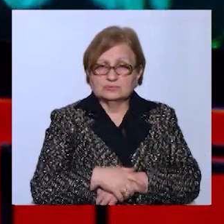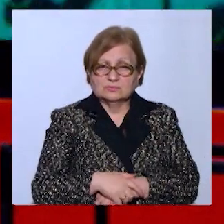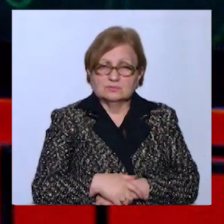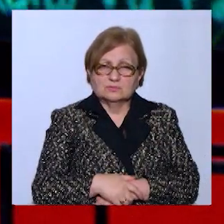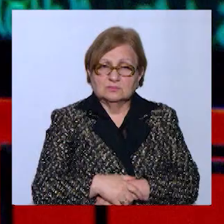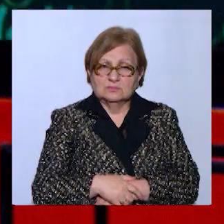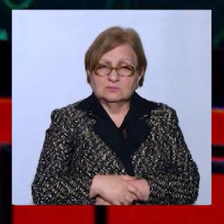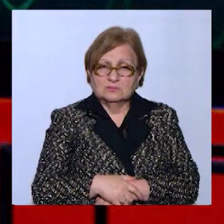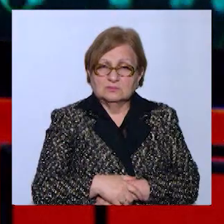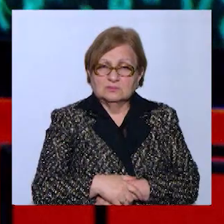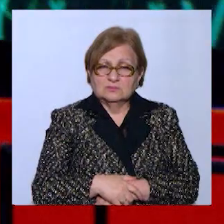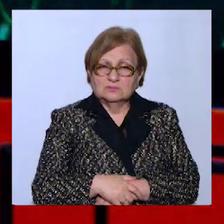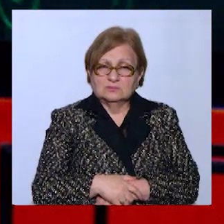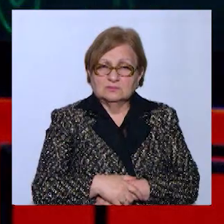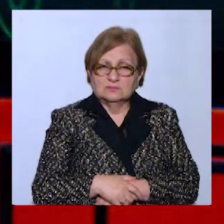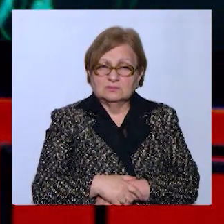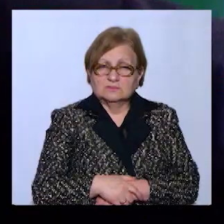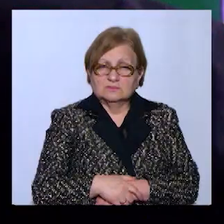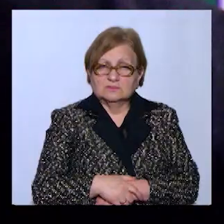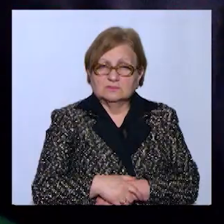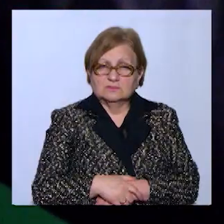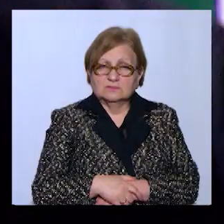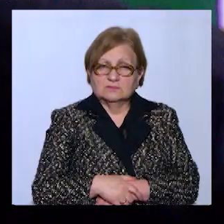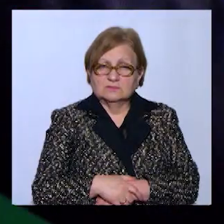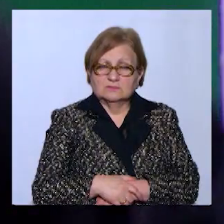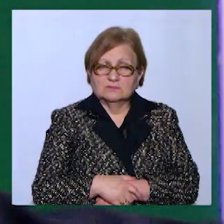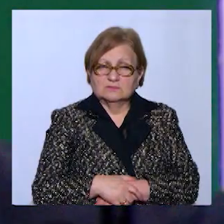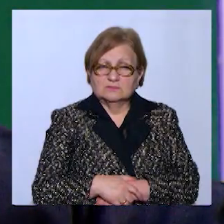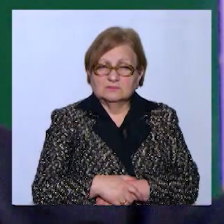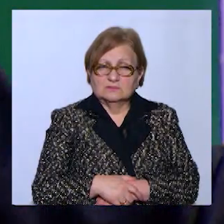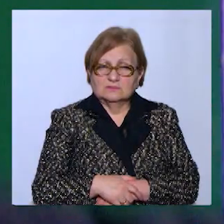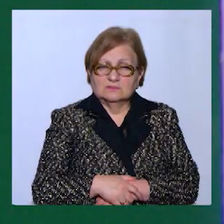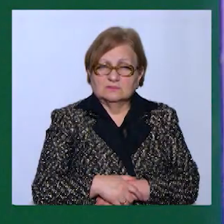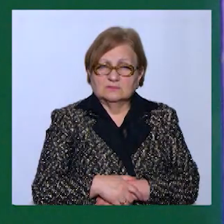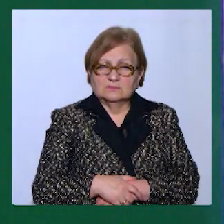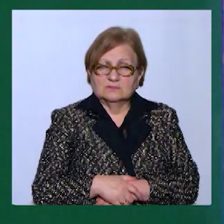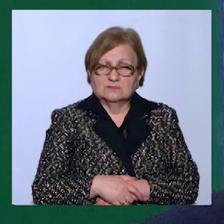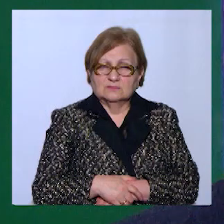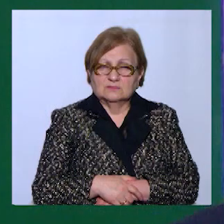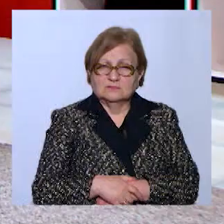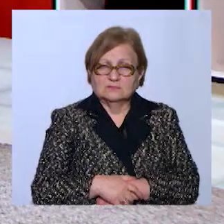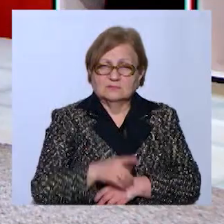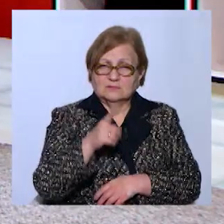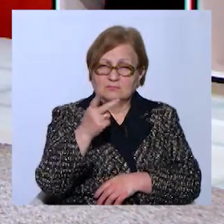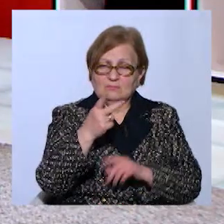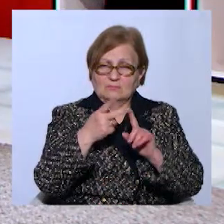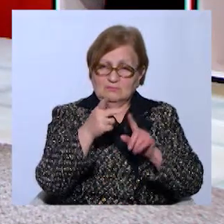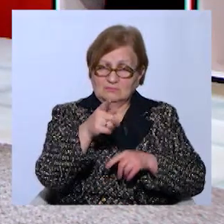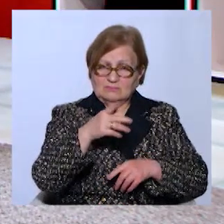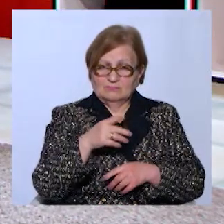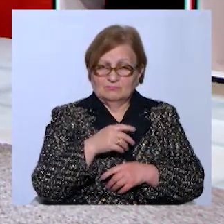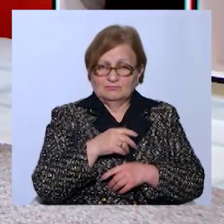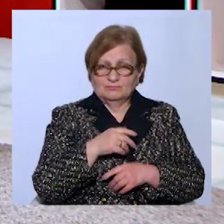X დამატებული X-ი დამატებული 8, აი ეს არის მეორე ჩემი აღნიშნით, ეს